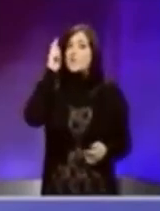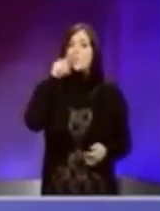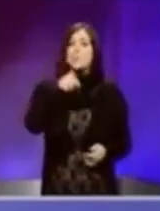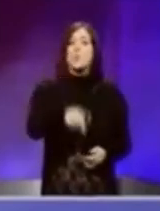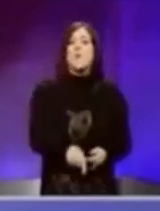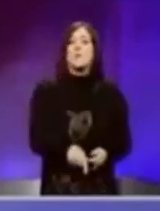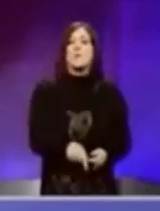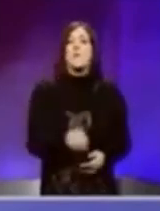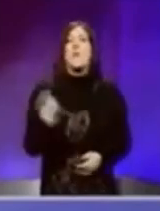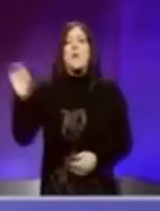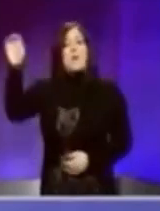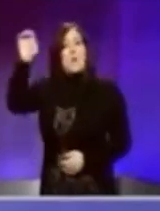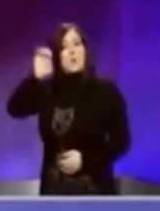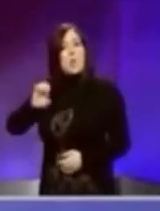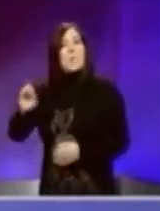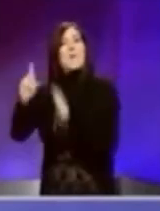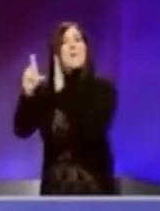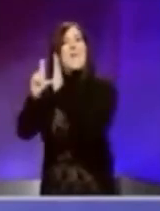jagħti każ